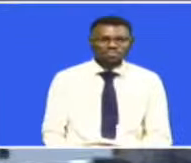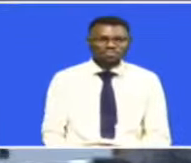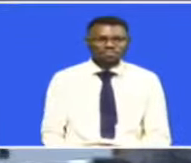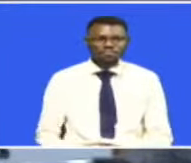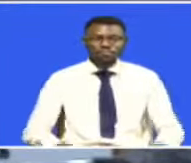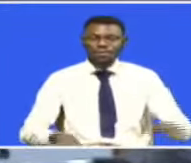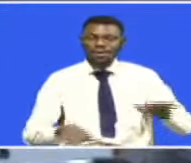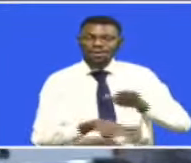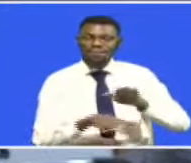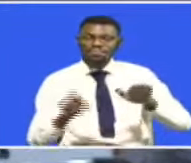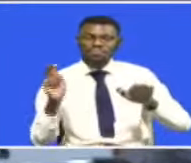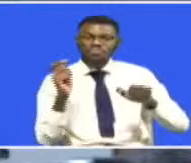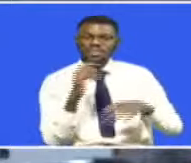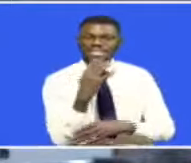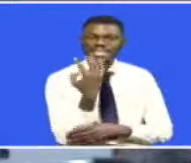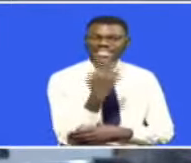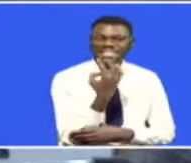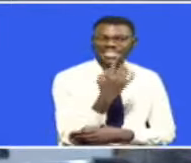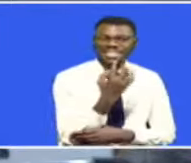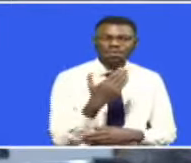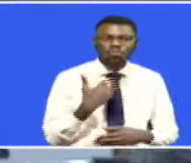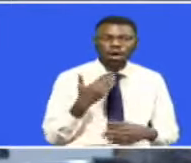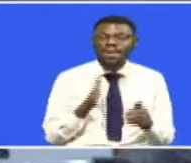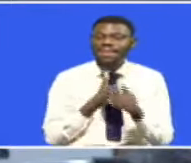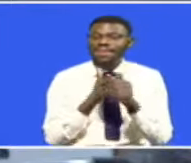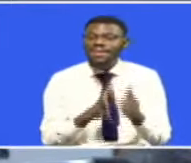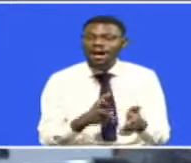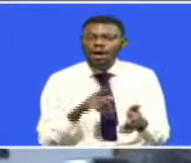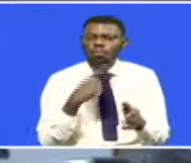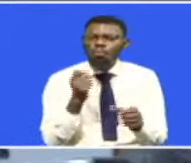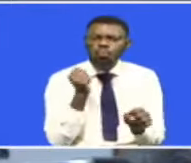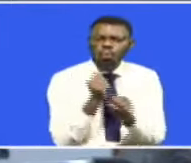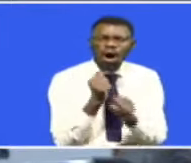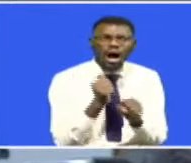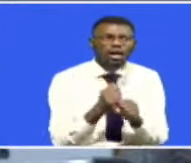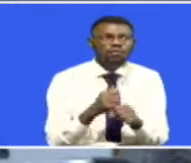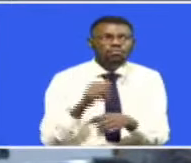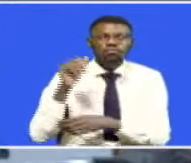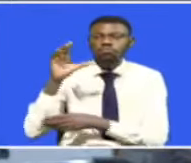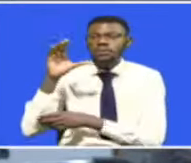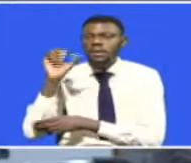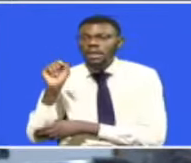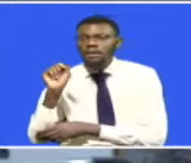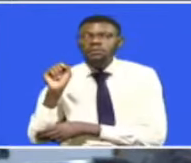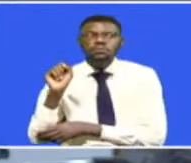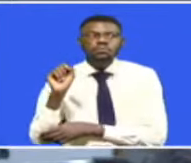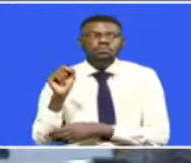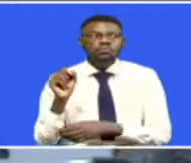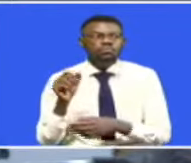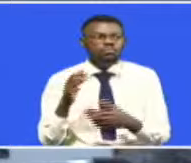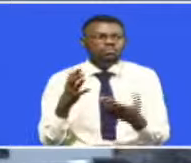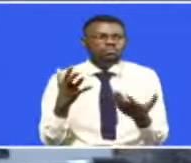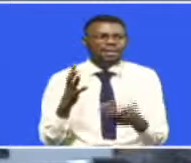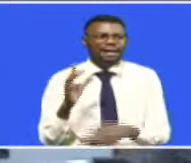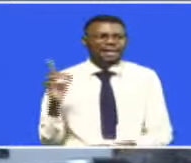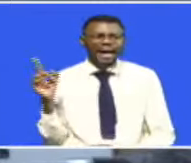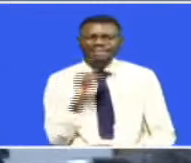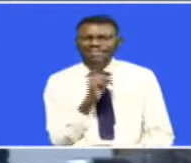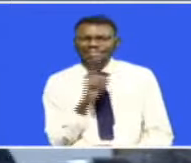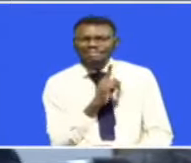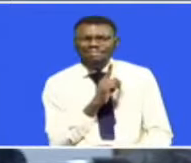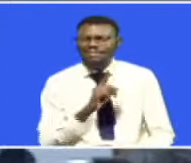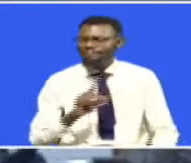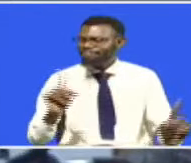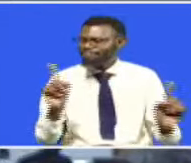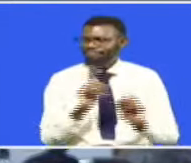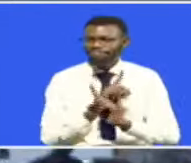Naibu Rais Rigathi Gachagua amewataka viongozi walioteuliwa kwenye baraza la mawaziri kupunguza makali ya maneno yao kwa Wakenya, hususan katika kipindi hiki